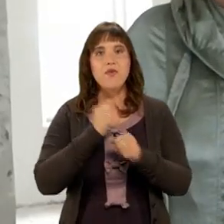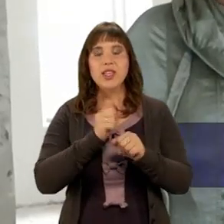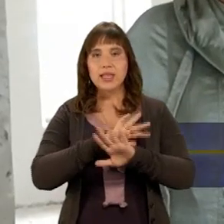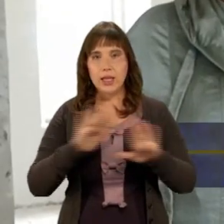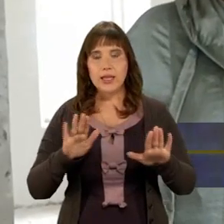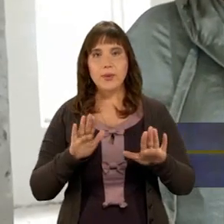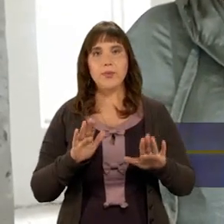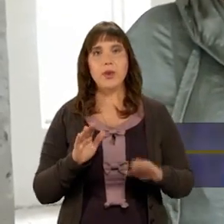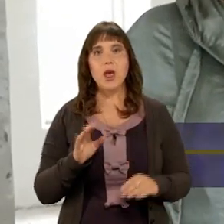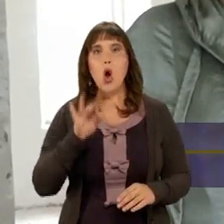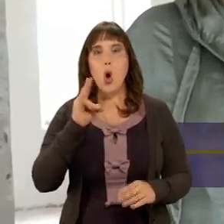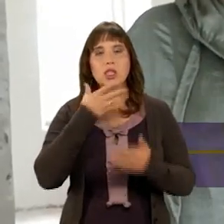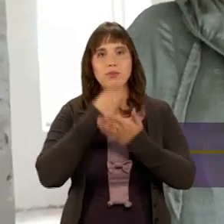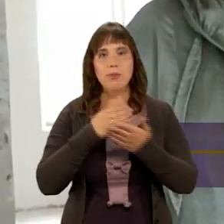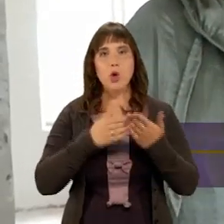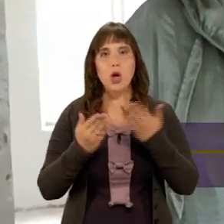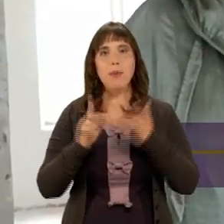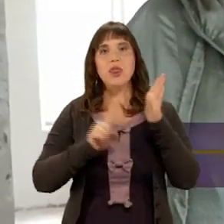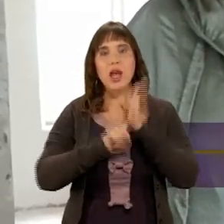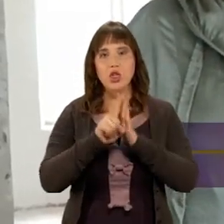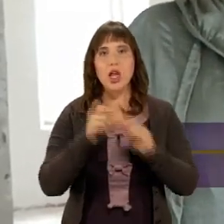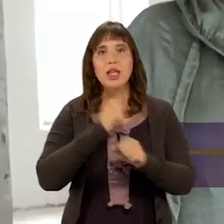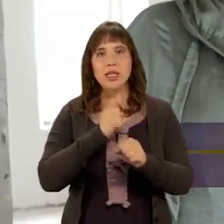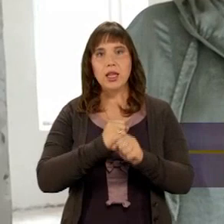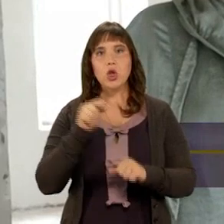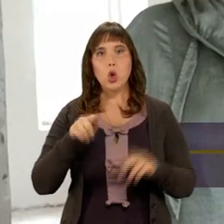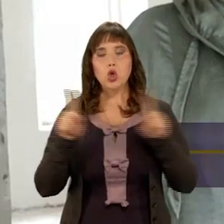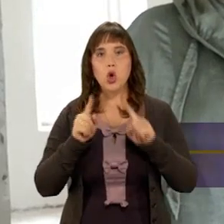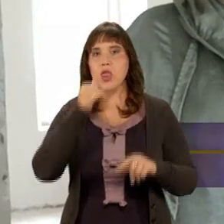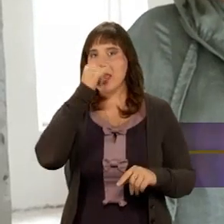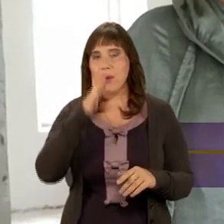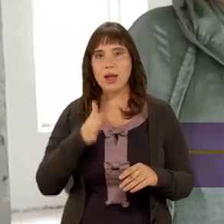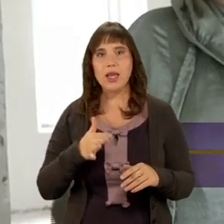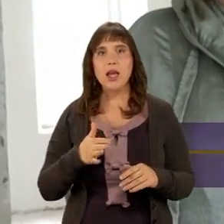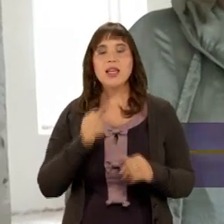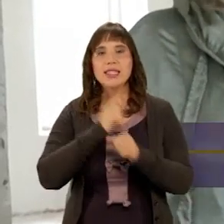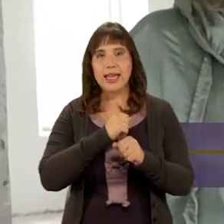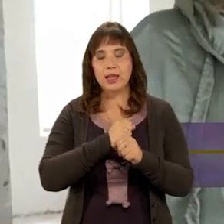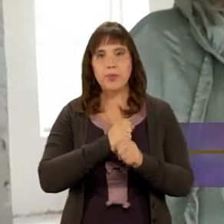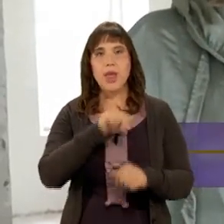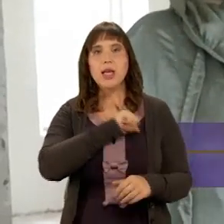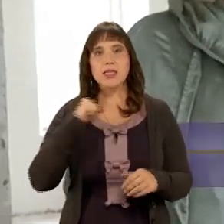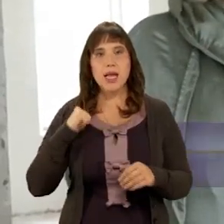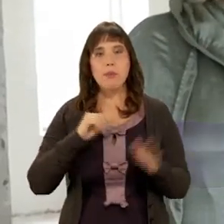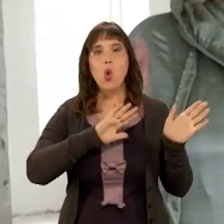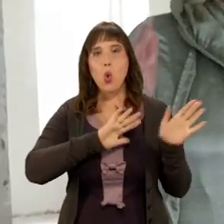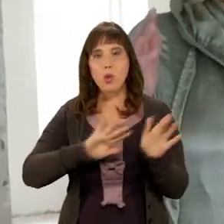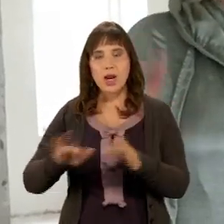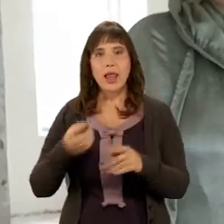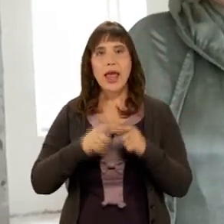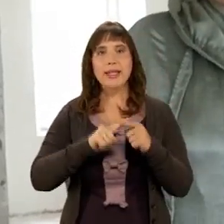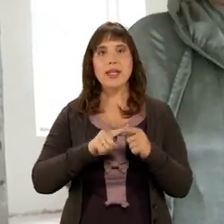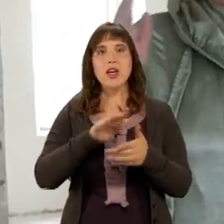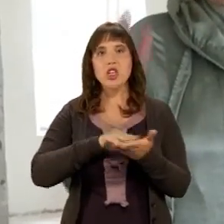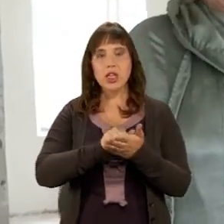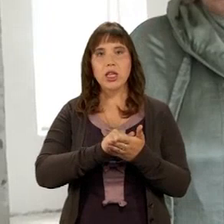своими руками начал делать то, что мы не могли собраться. Да, он сам убирал эти гнилые доски, разбирал